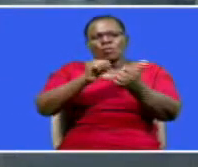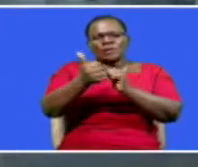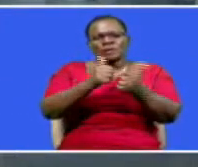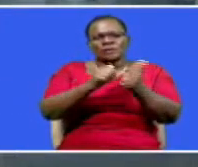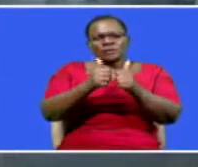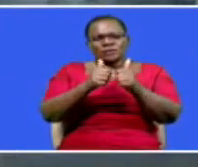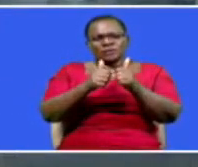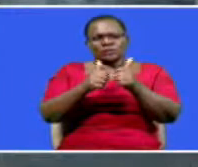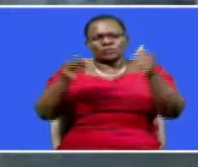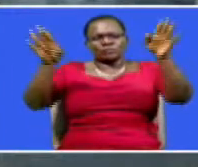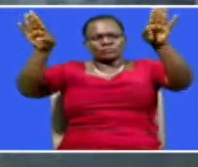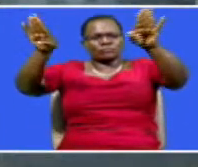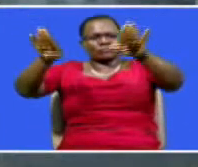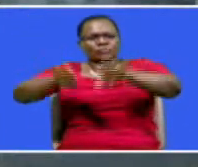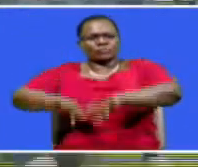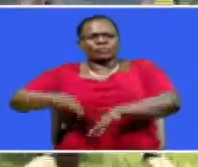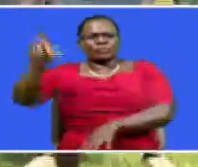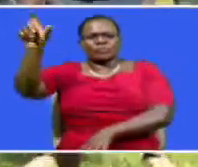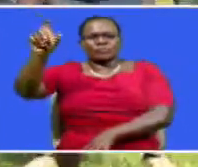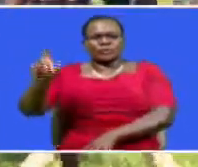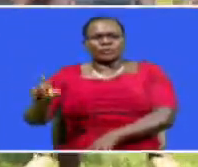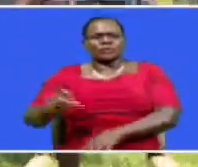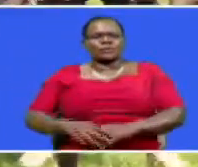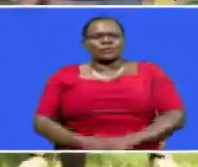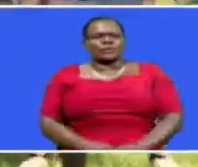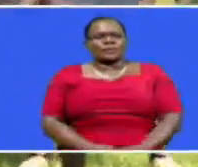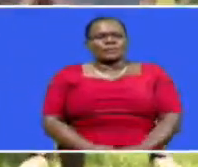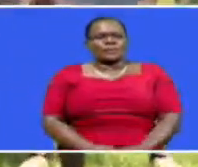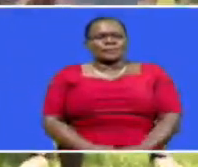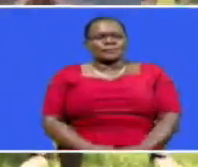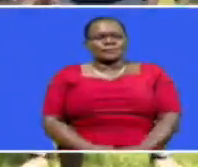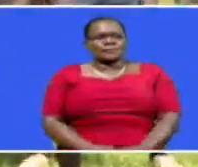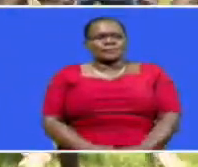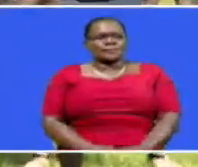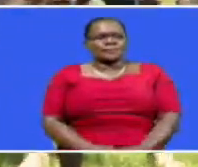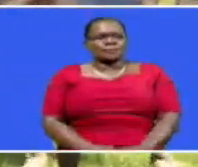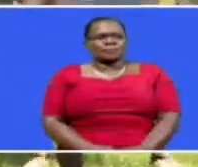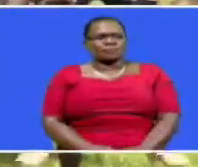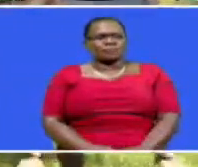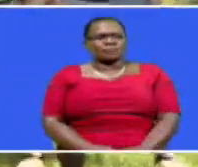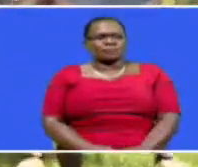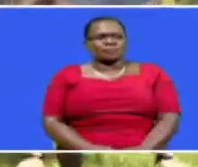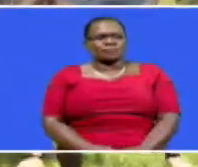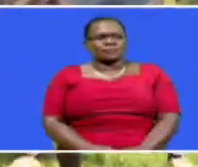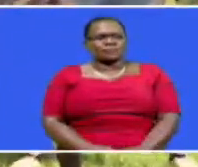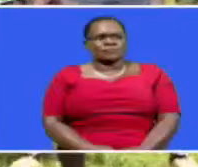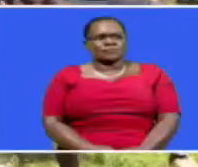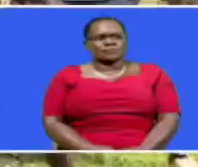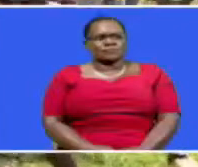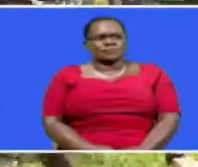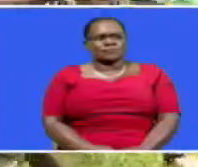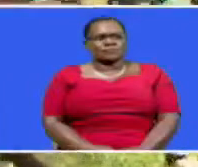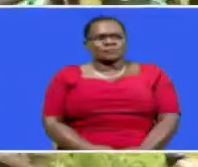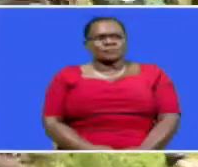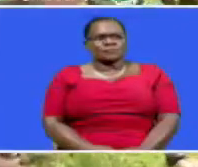kanda la bonde la ufa. Nipe mbili. Nipe tatu. Nipe